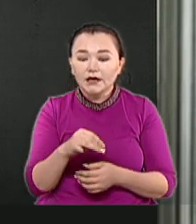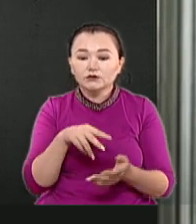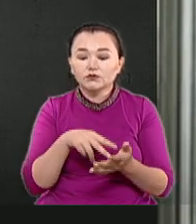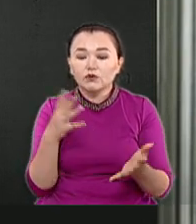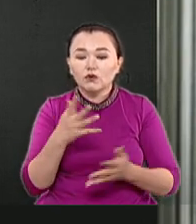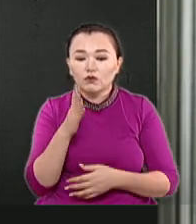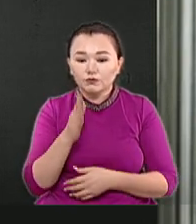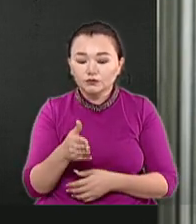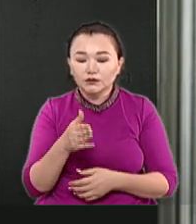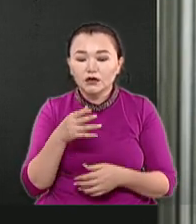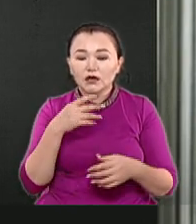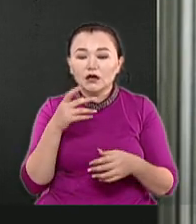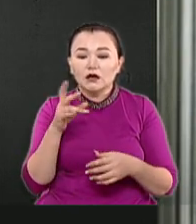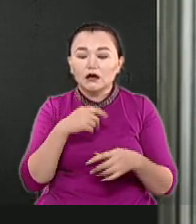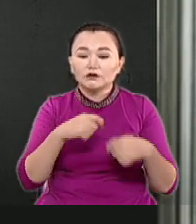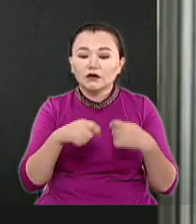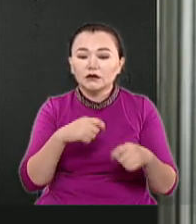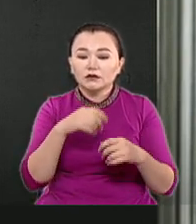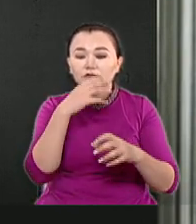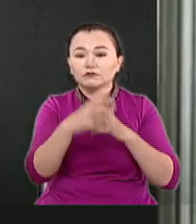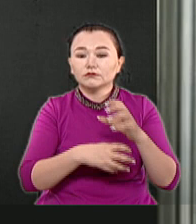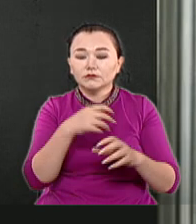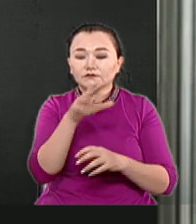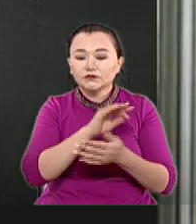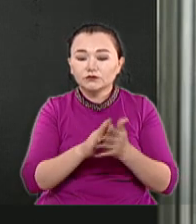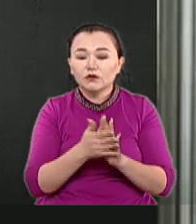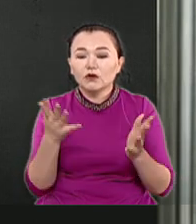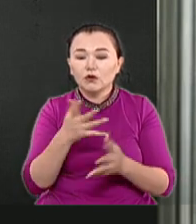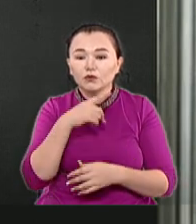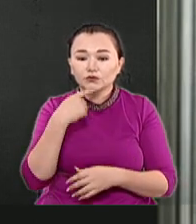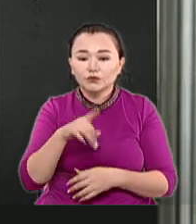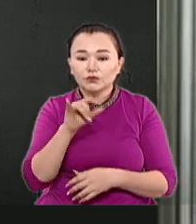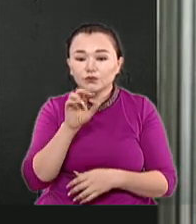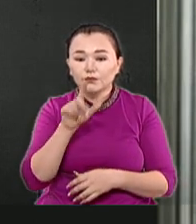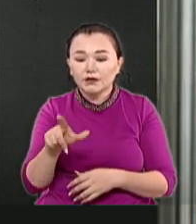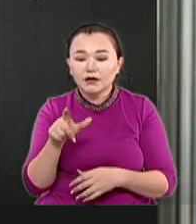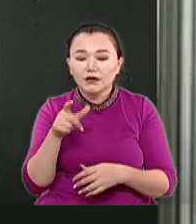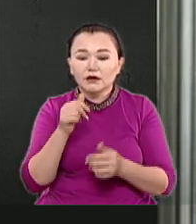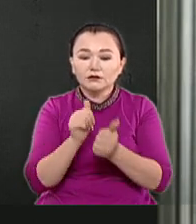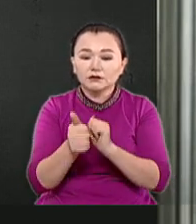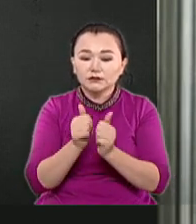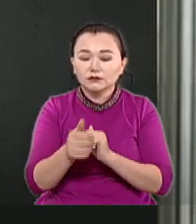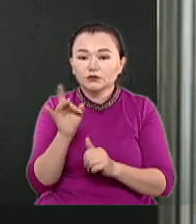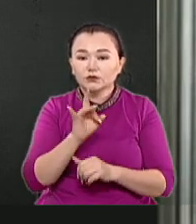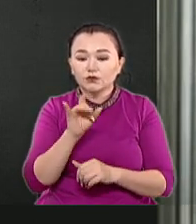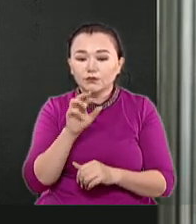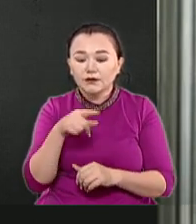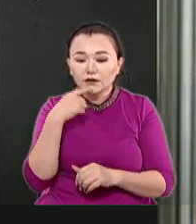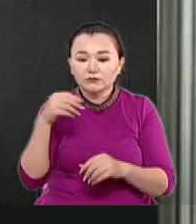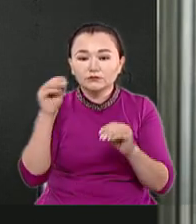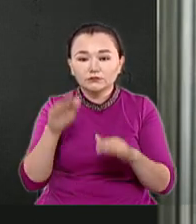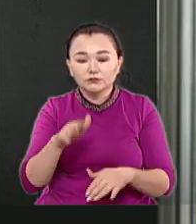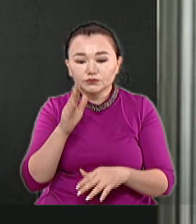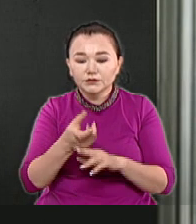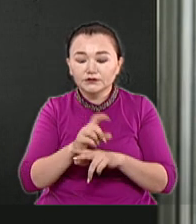халықаралық нарықтың жағдайы қалай болады, ресей рублінің айырбастау деңгейі, ресей рублі құнсыздана ма,